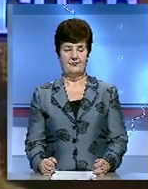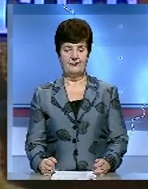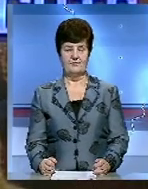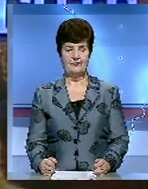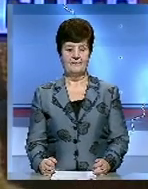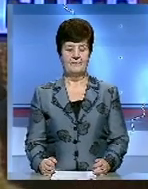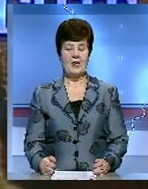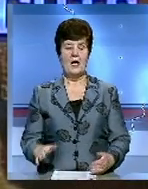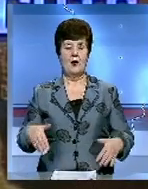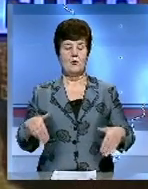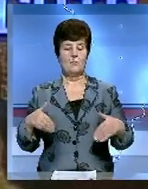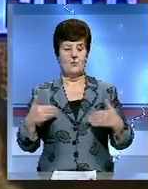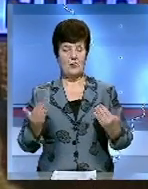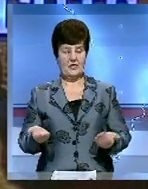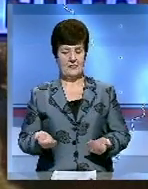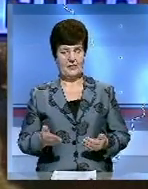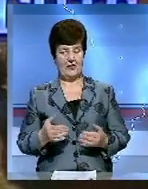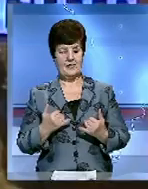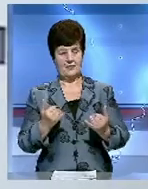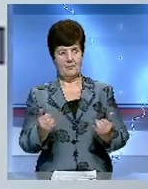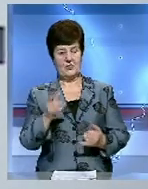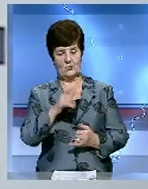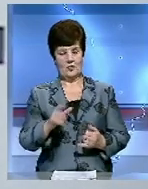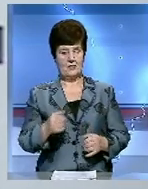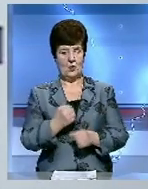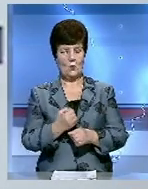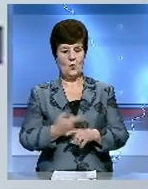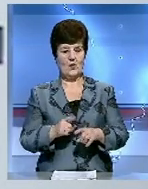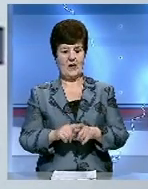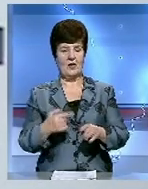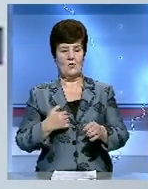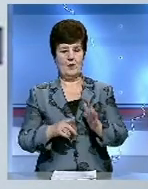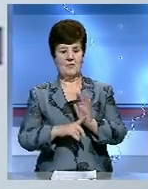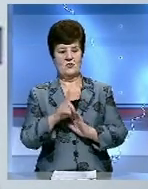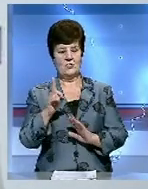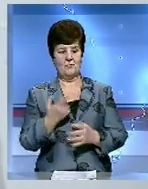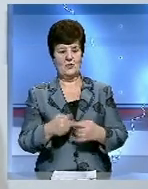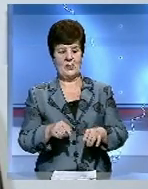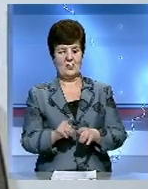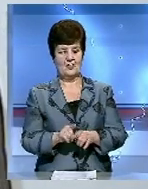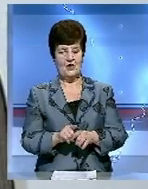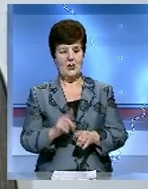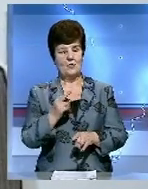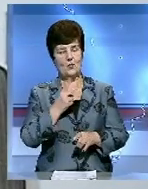Bună seara, eu am emoții, lucru care noi am început 2 și ceva ani în urmă,